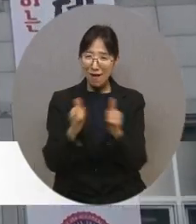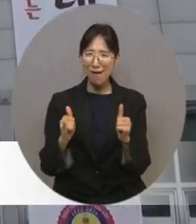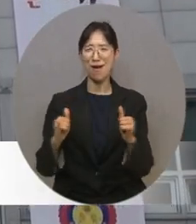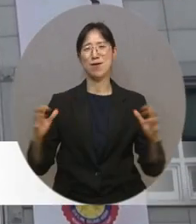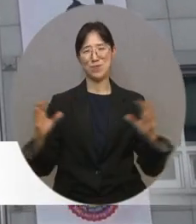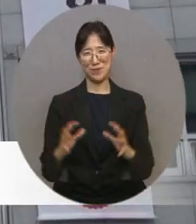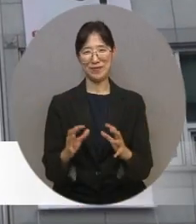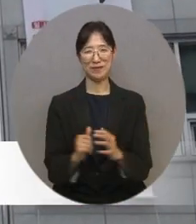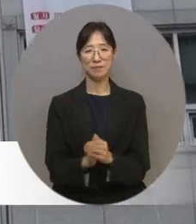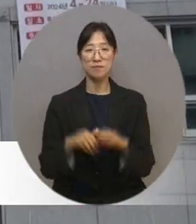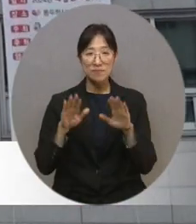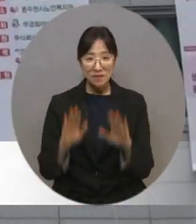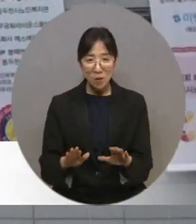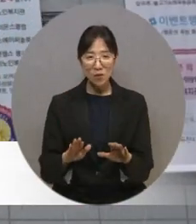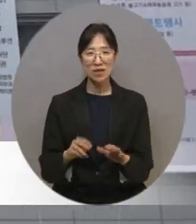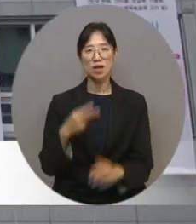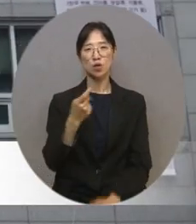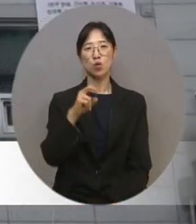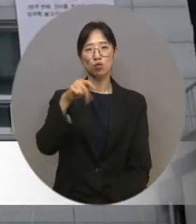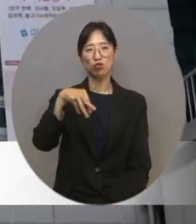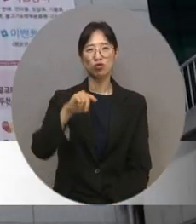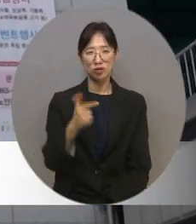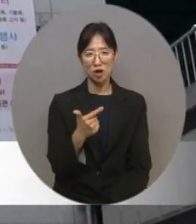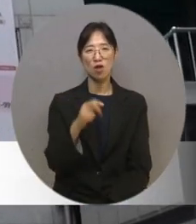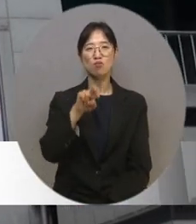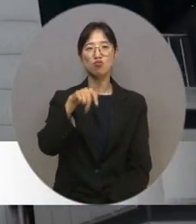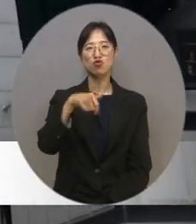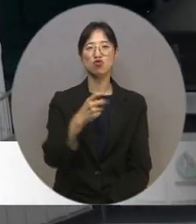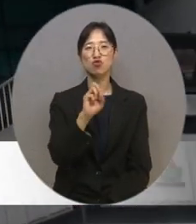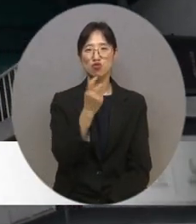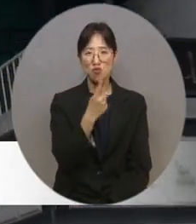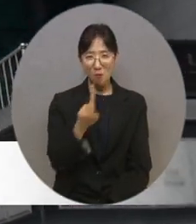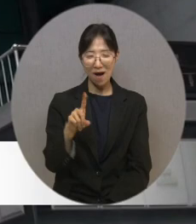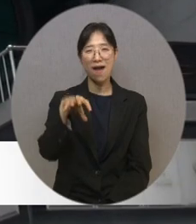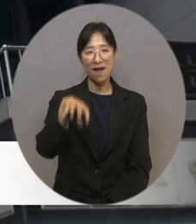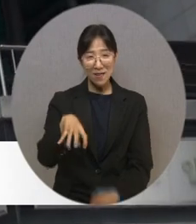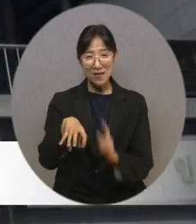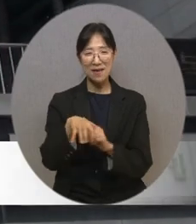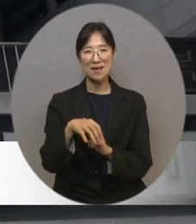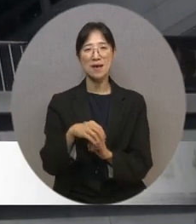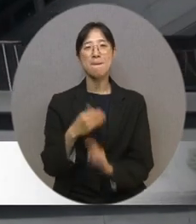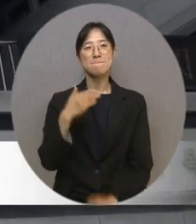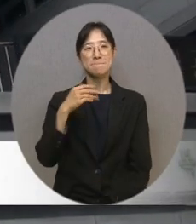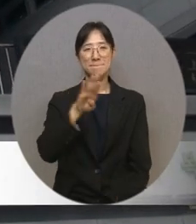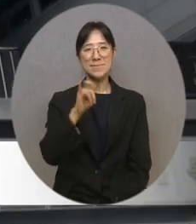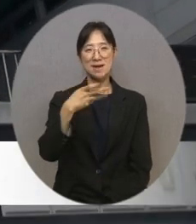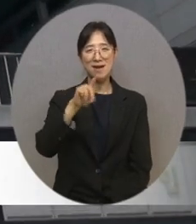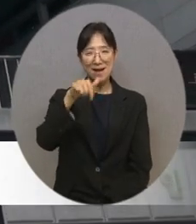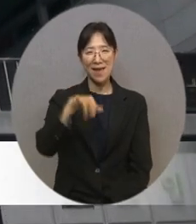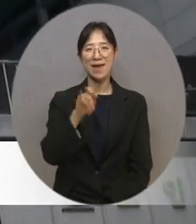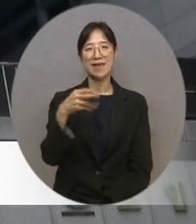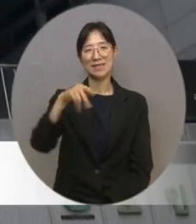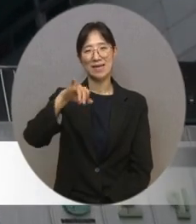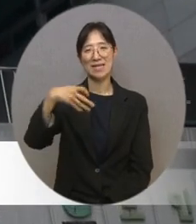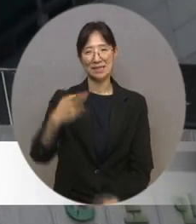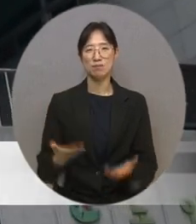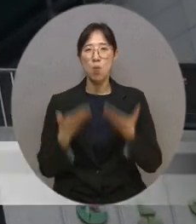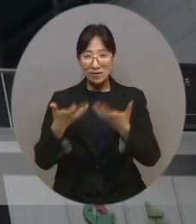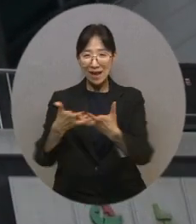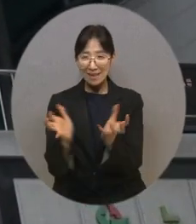있습니다. 오늘은 동두천 무궁화 라이온스 클럽 주최 블랙 엔젤스 봉사단 협력으로 관내